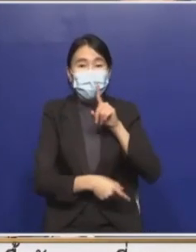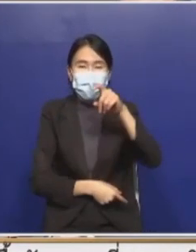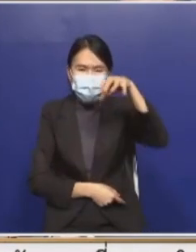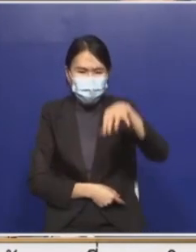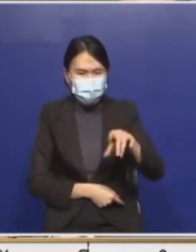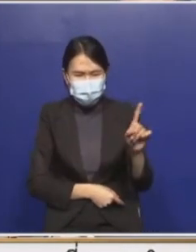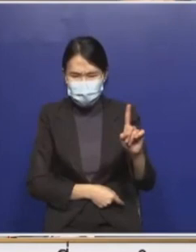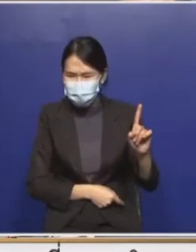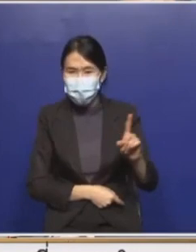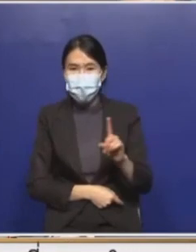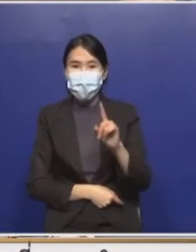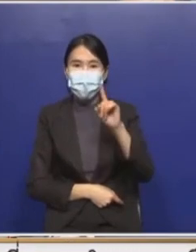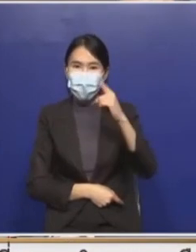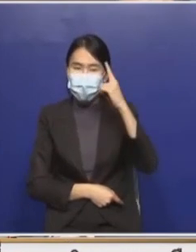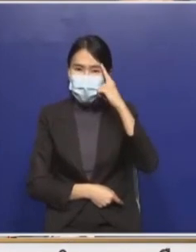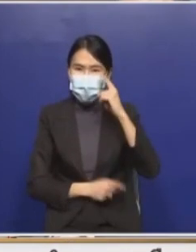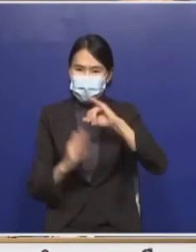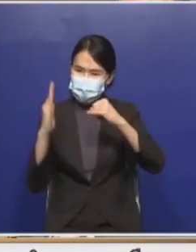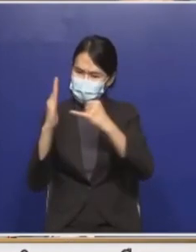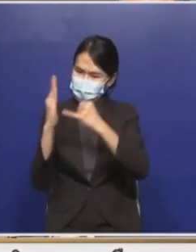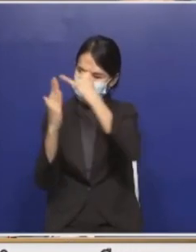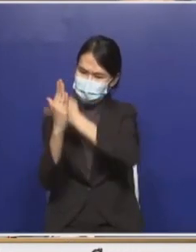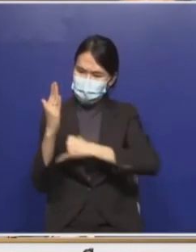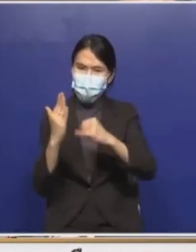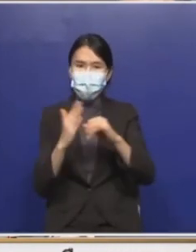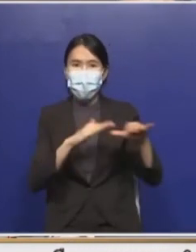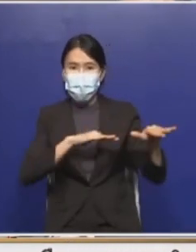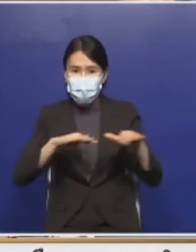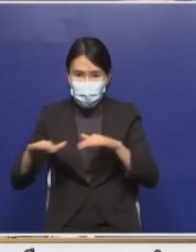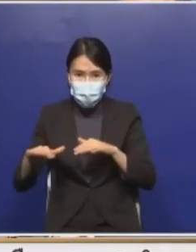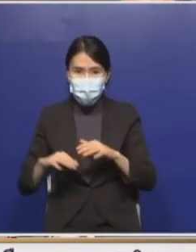านต้องกระจายการฉีดไปทุกจังหวัดพร้อมกัน